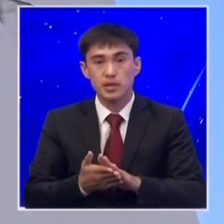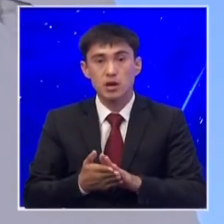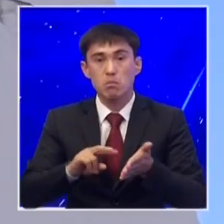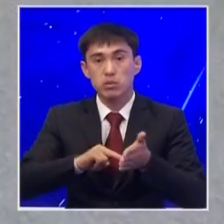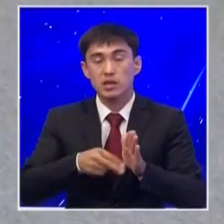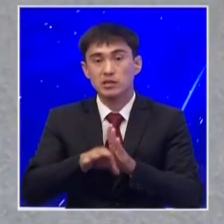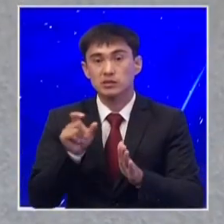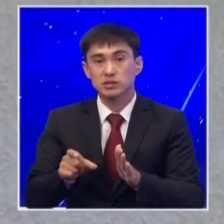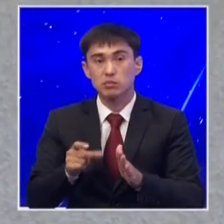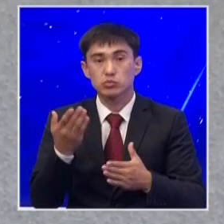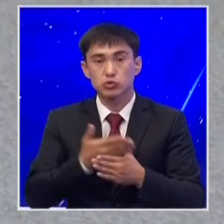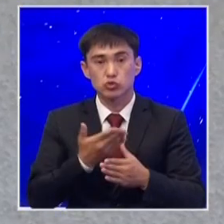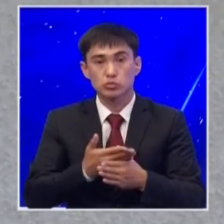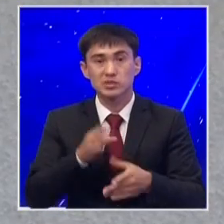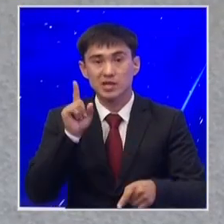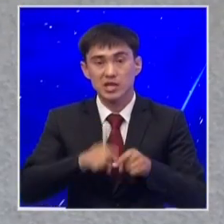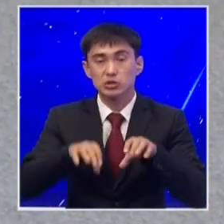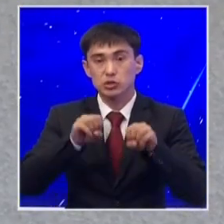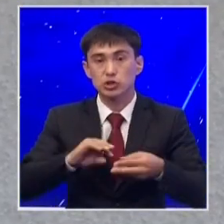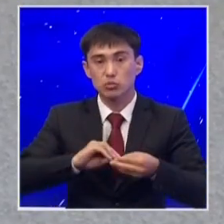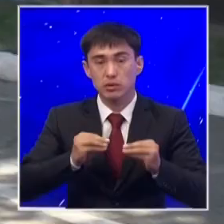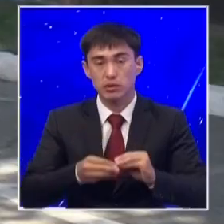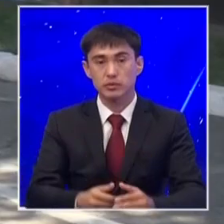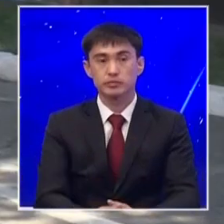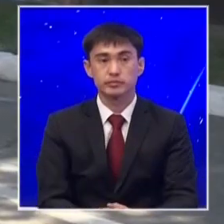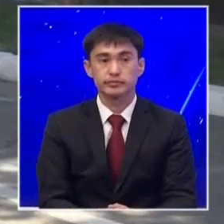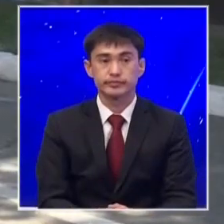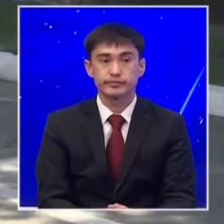народной избранницы поспособствовать скорейшему решению проблемы.